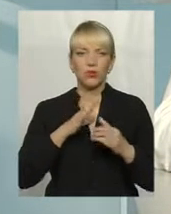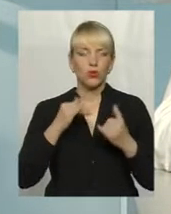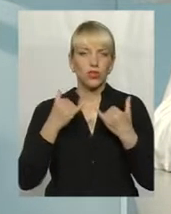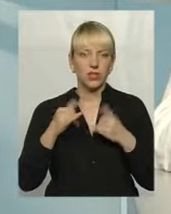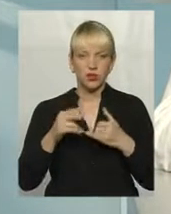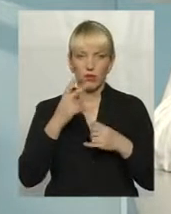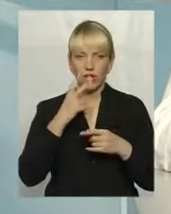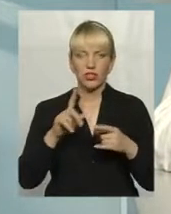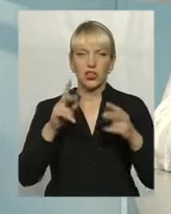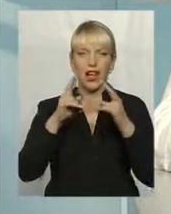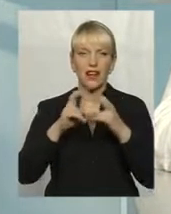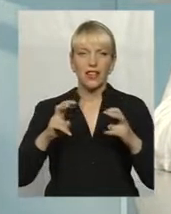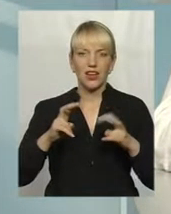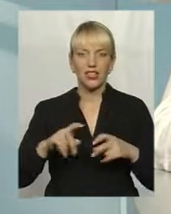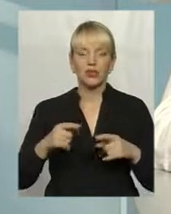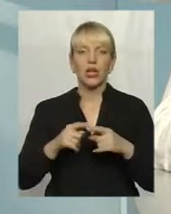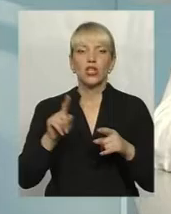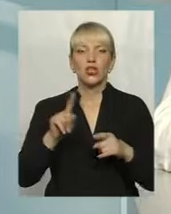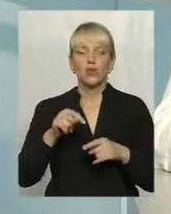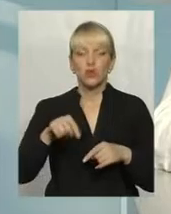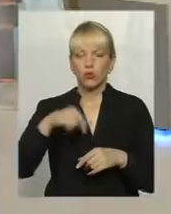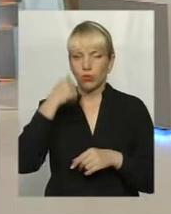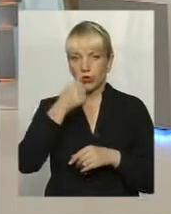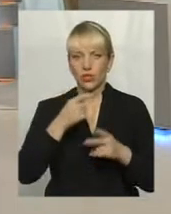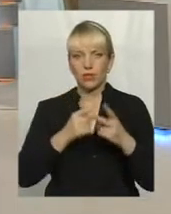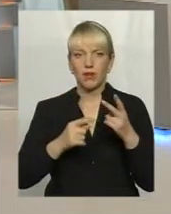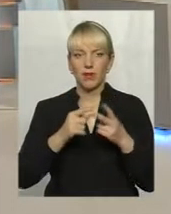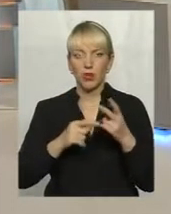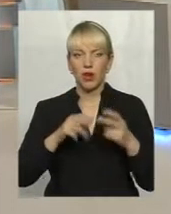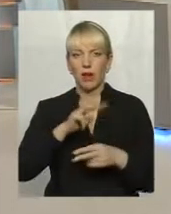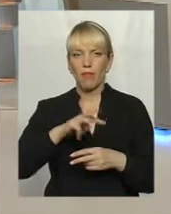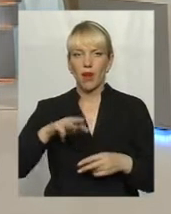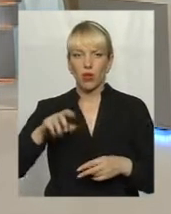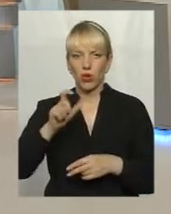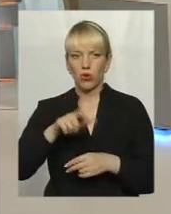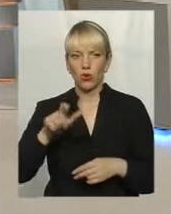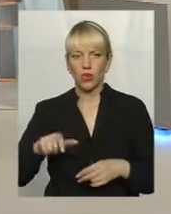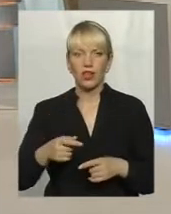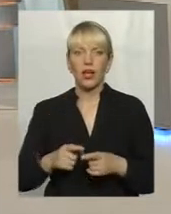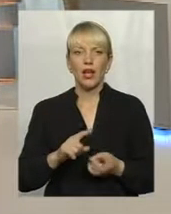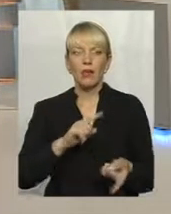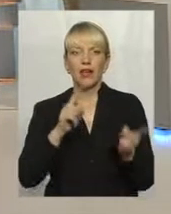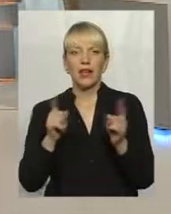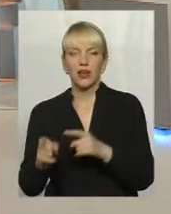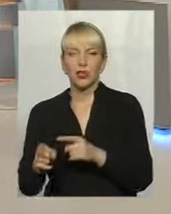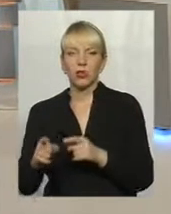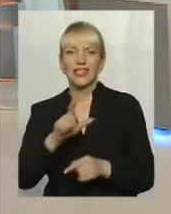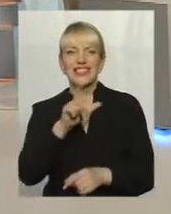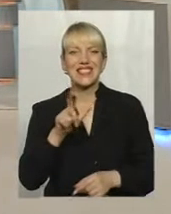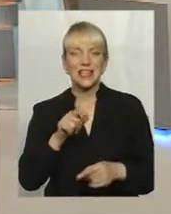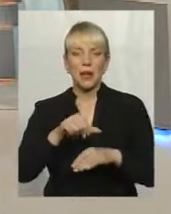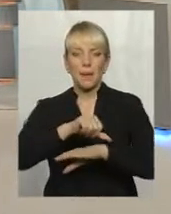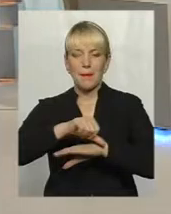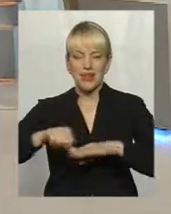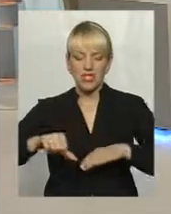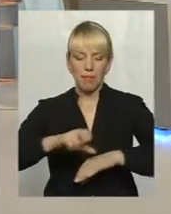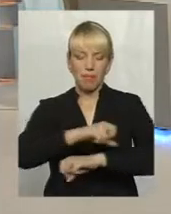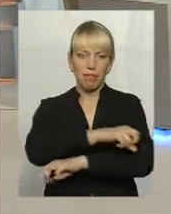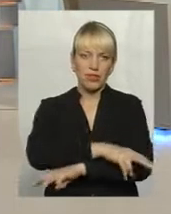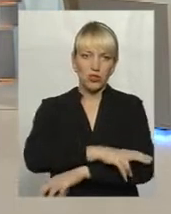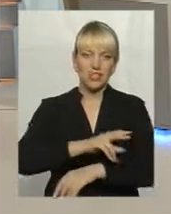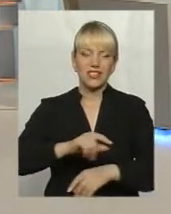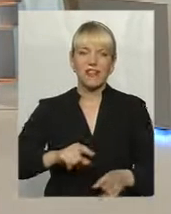що в цьому році в нашій державі 1,5 мільйона людей перейдуть із межі бідності в межу голоду. Тому для українців питання землі – це